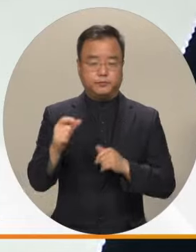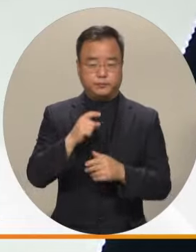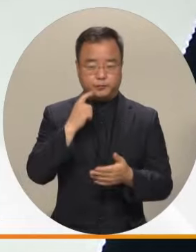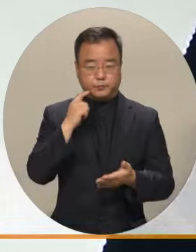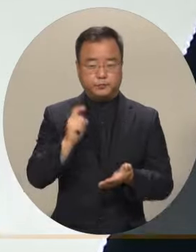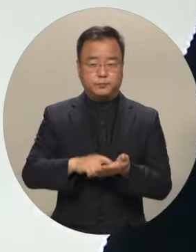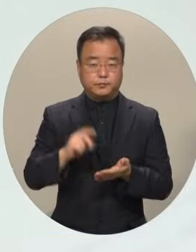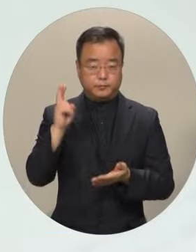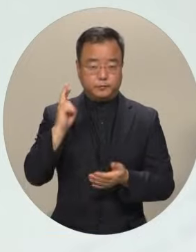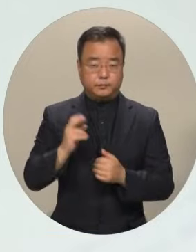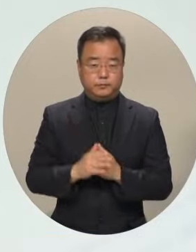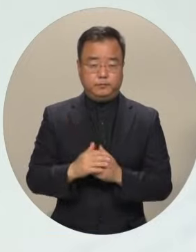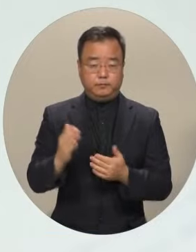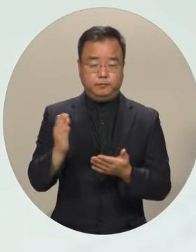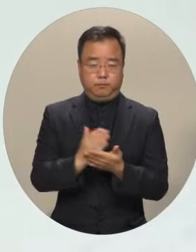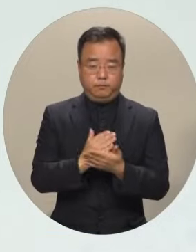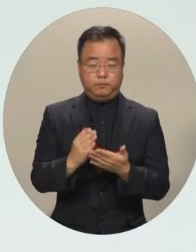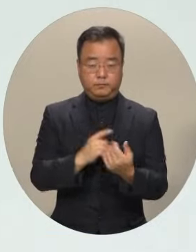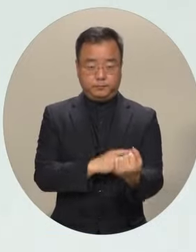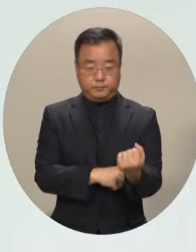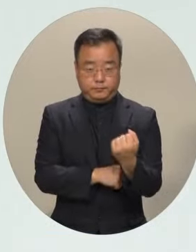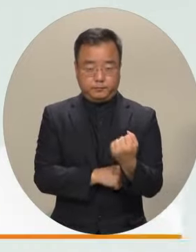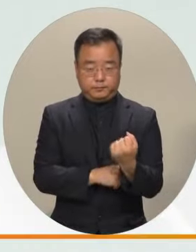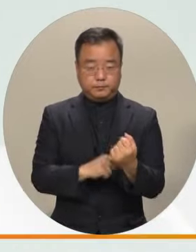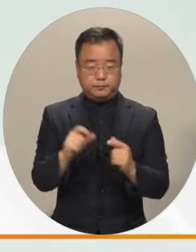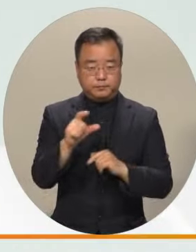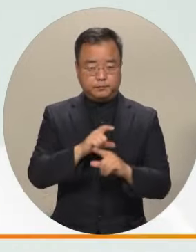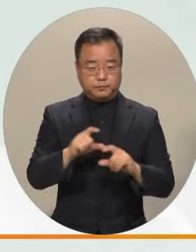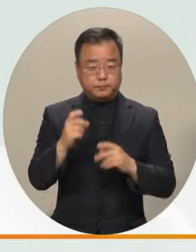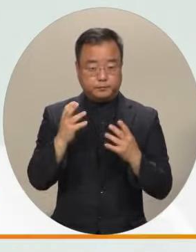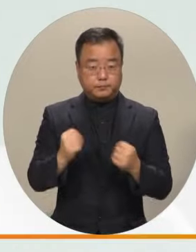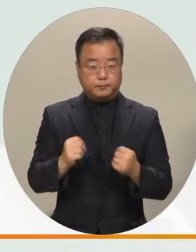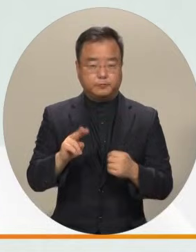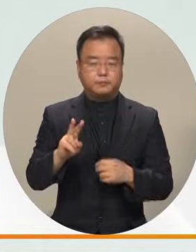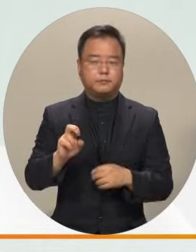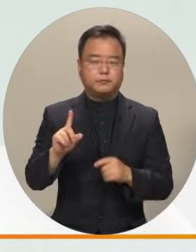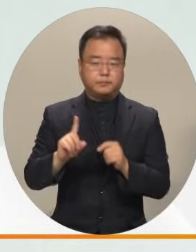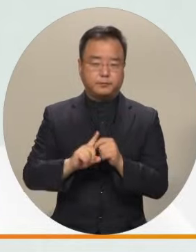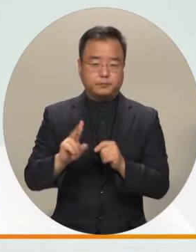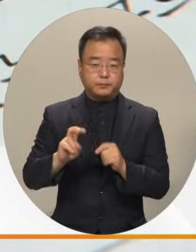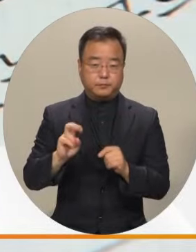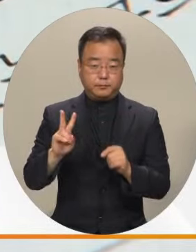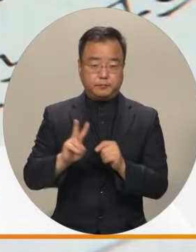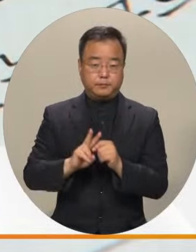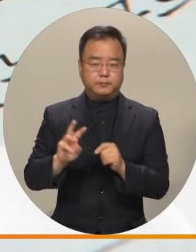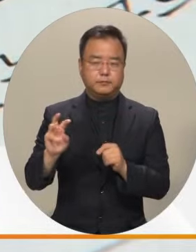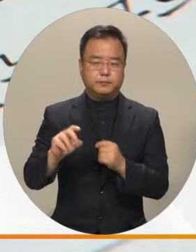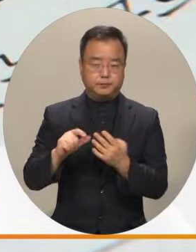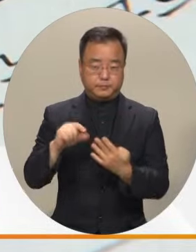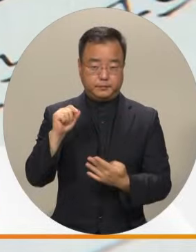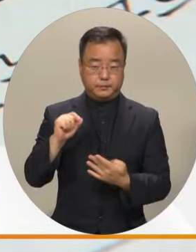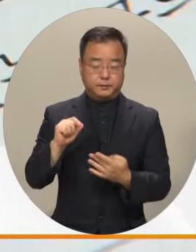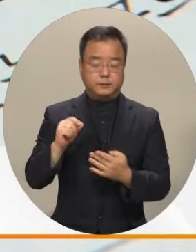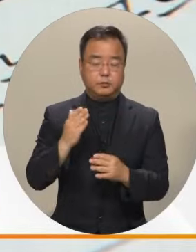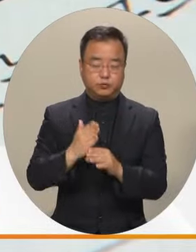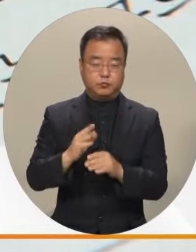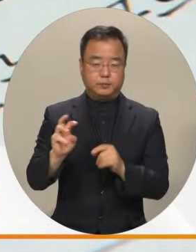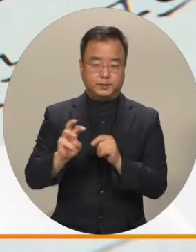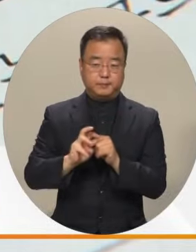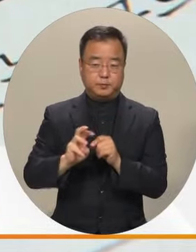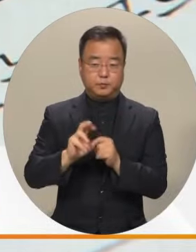분석입니다 변별력이 높은 문항으로는 공통과목의 21번과 22번 선택 과목의 30번